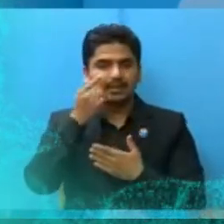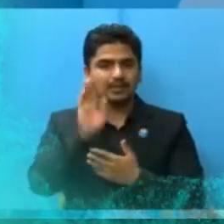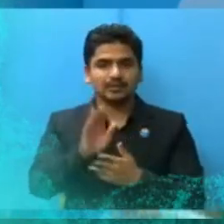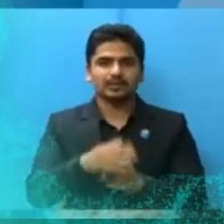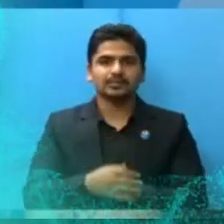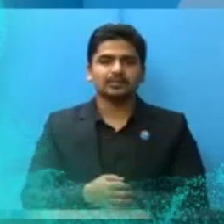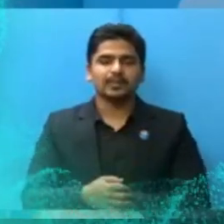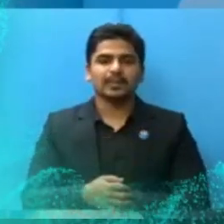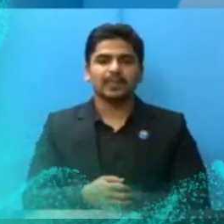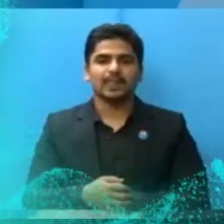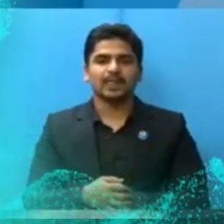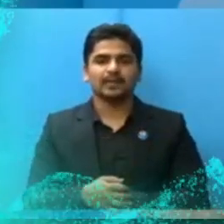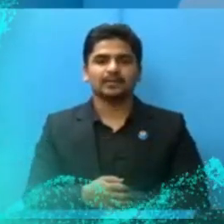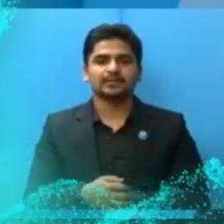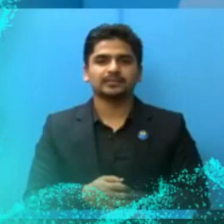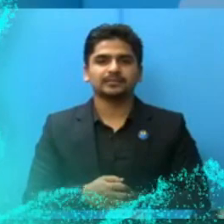छ।